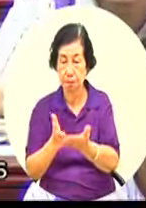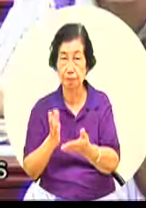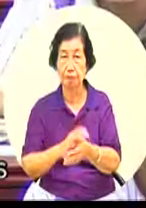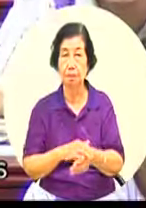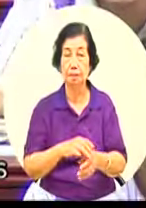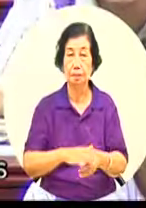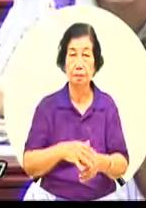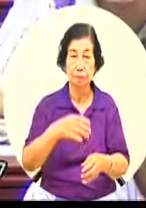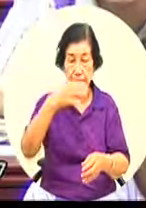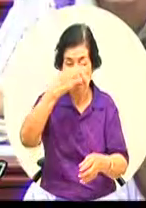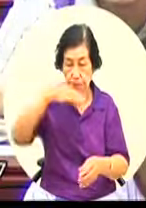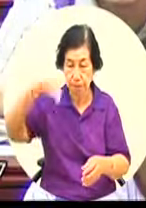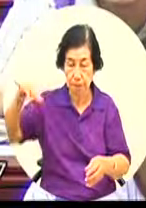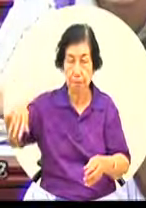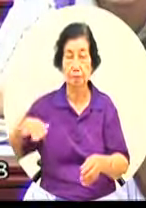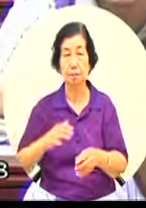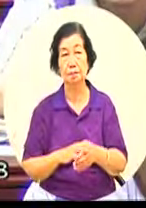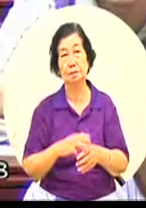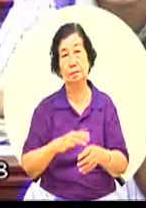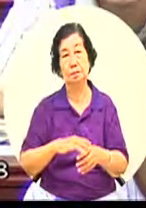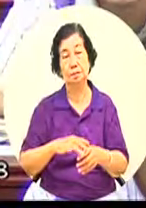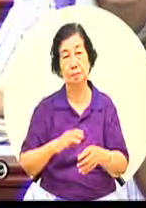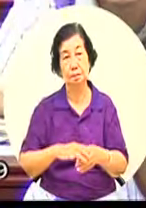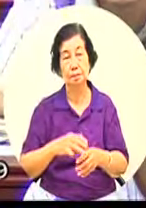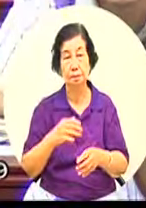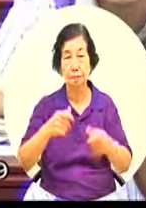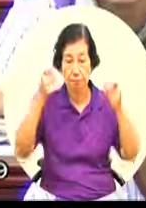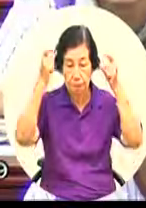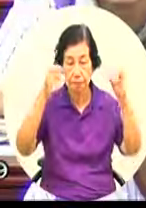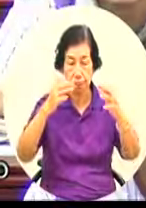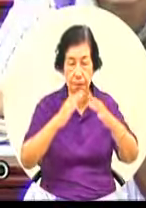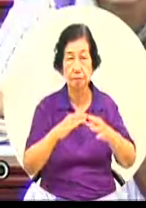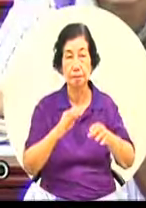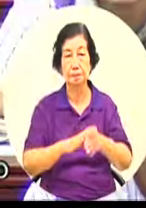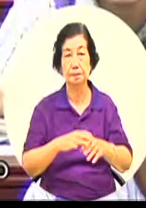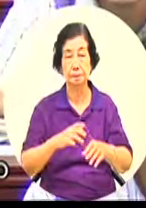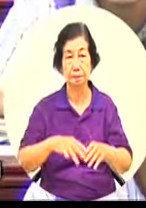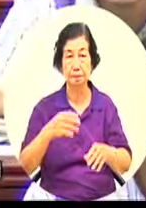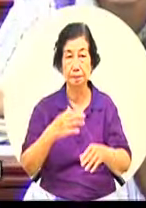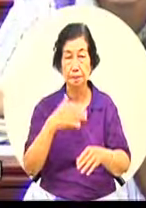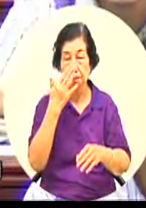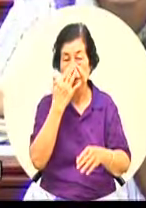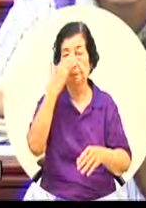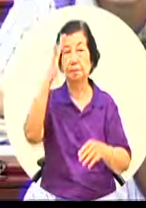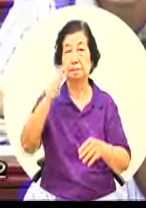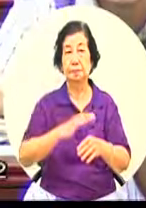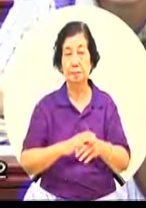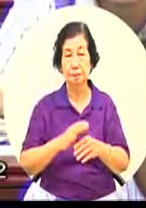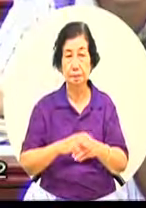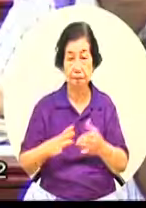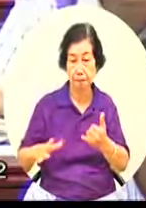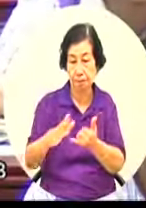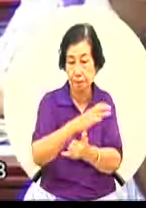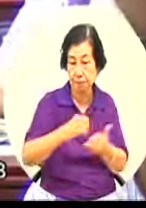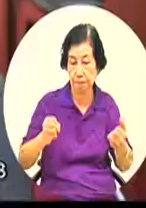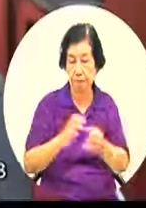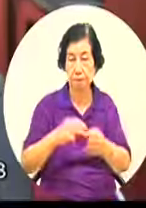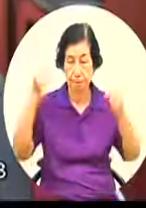是凤山市市民、高雄市民是都应该引以为傲，一个全台湾最好的一个运动园区。